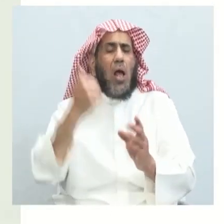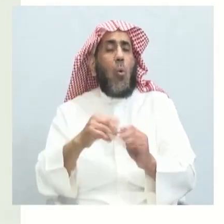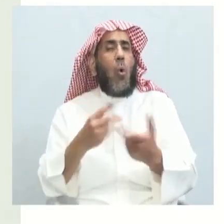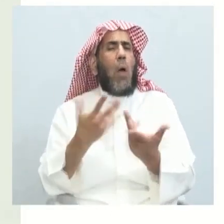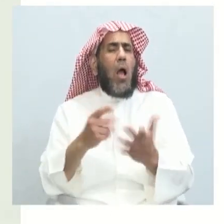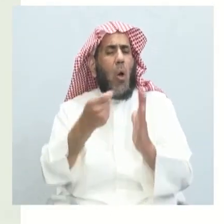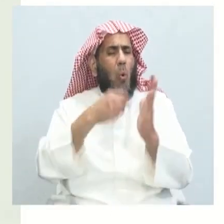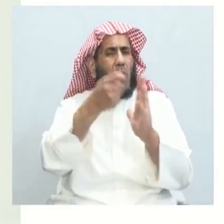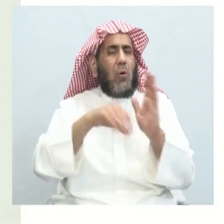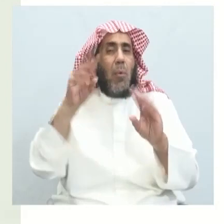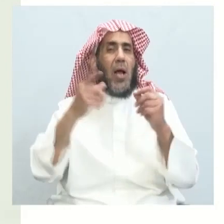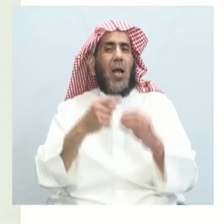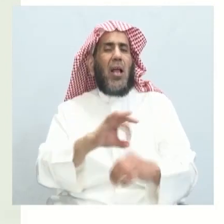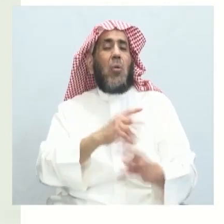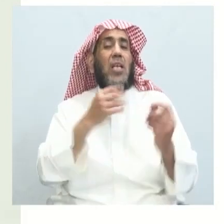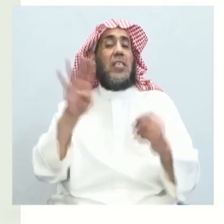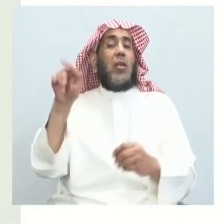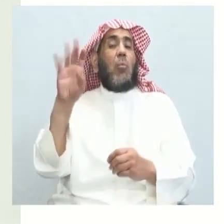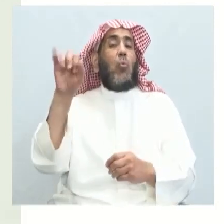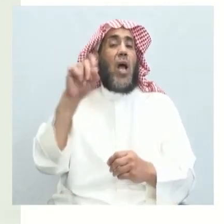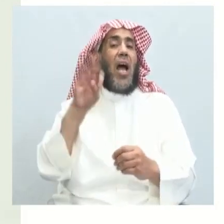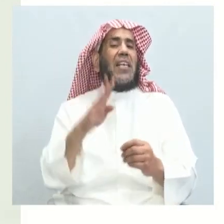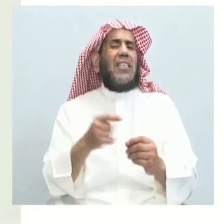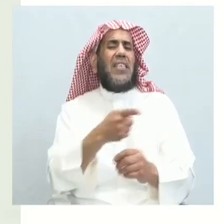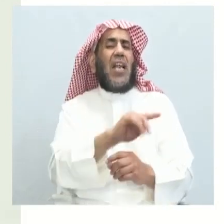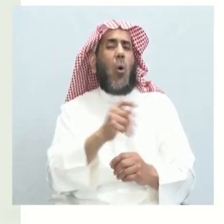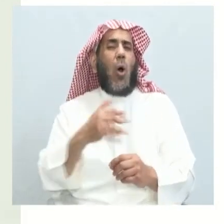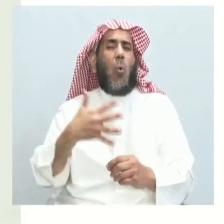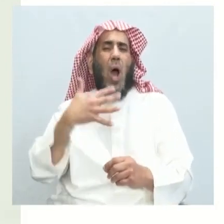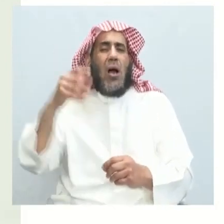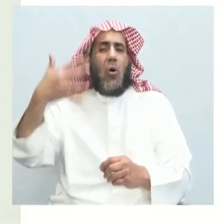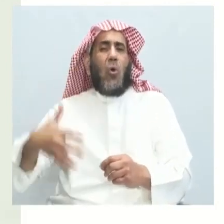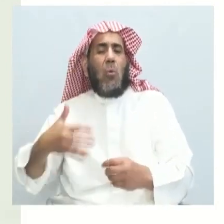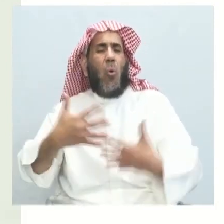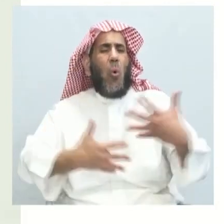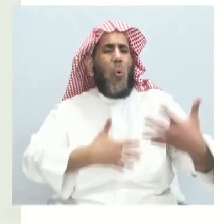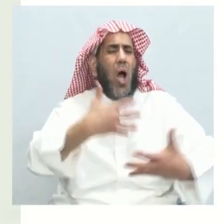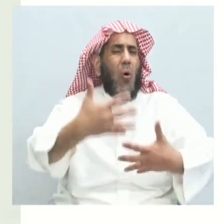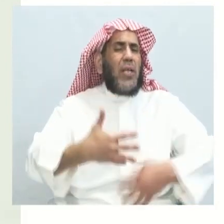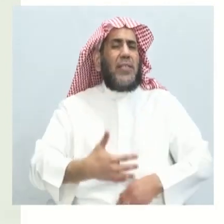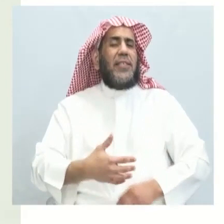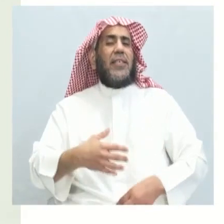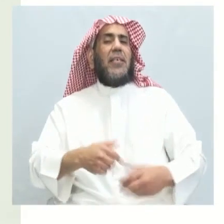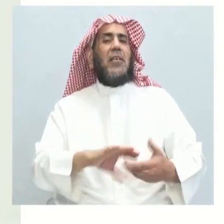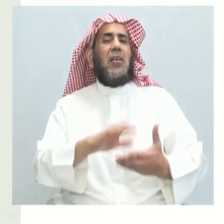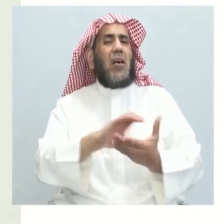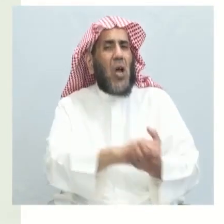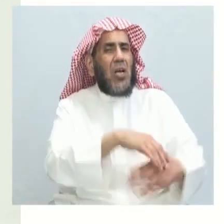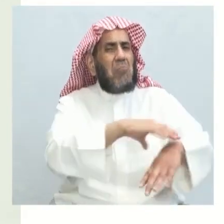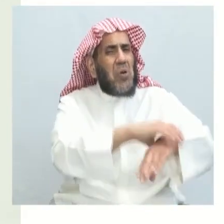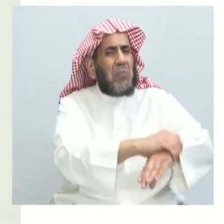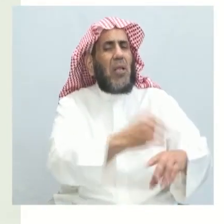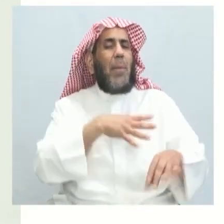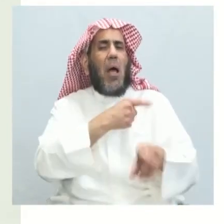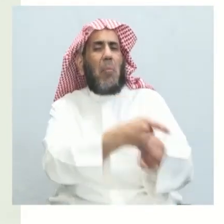كان من عشق المرقش لها وهو غلام ومحاولته خطبتها من ابيها